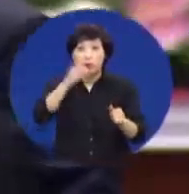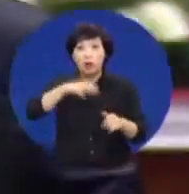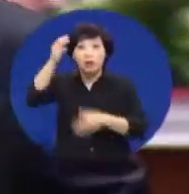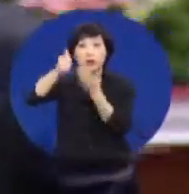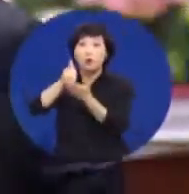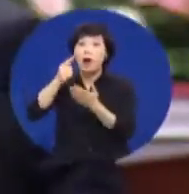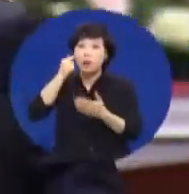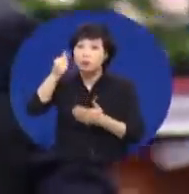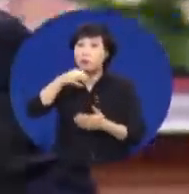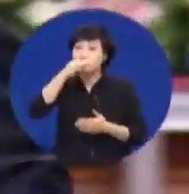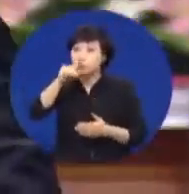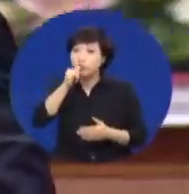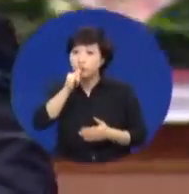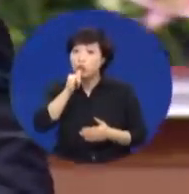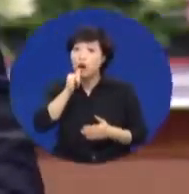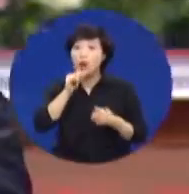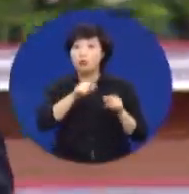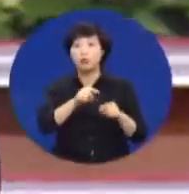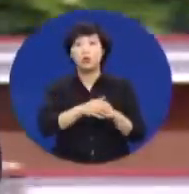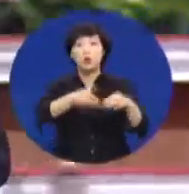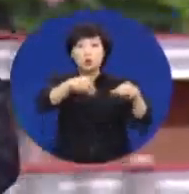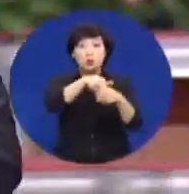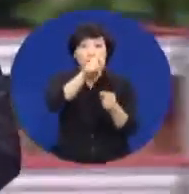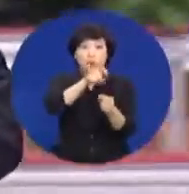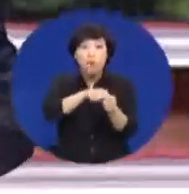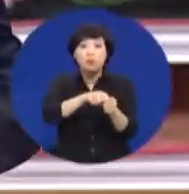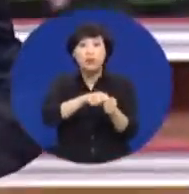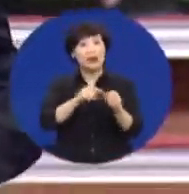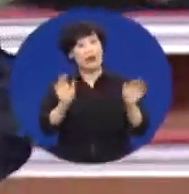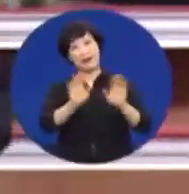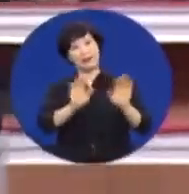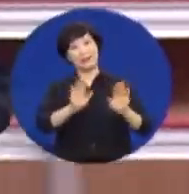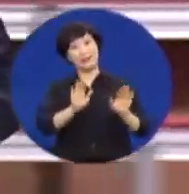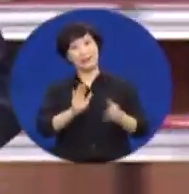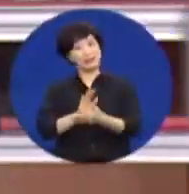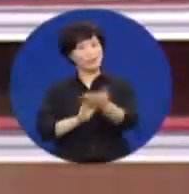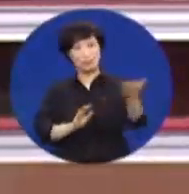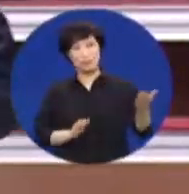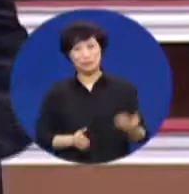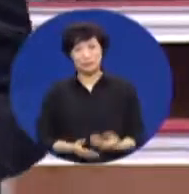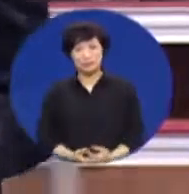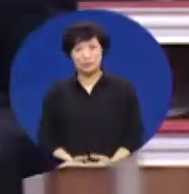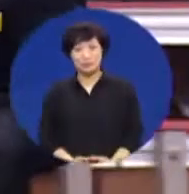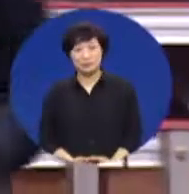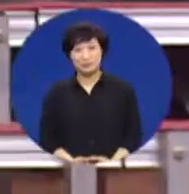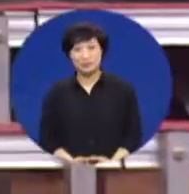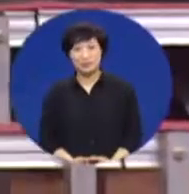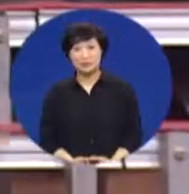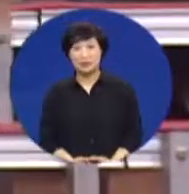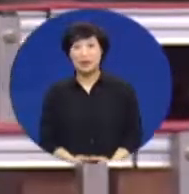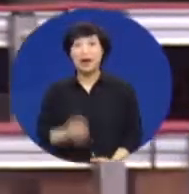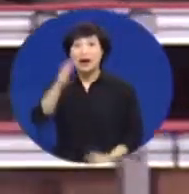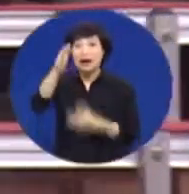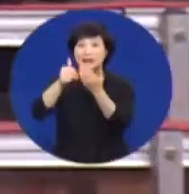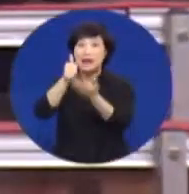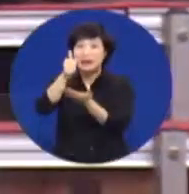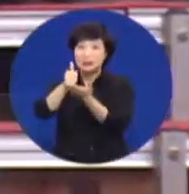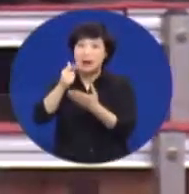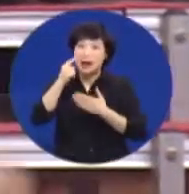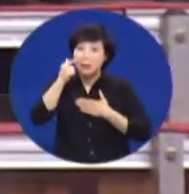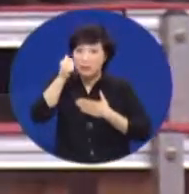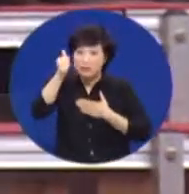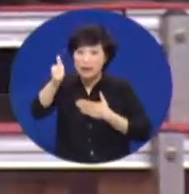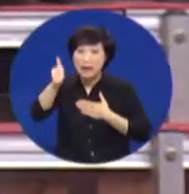아버지로 부른대 라고는 종교적 의미로 부르는 것이 아니라 하나님